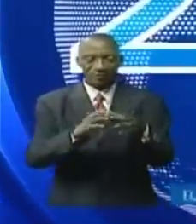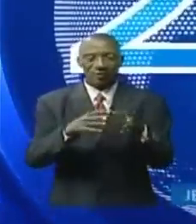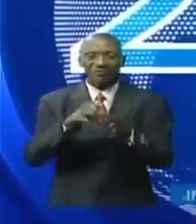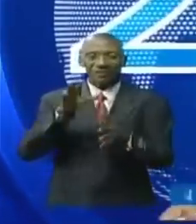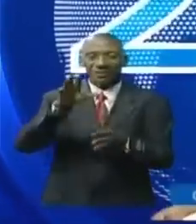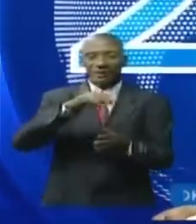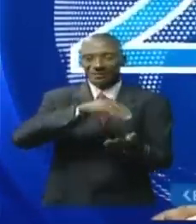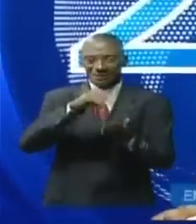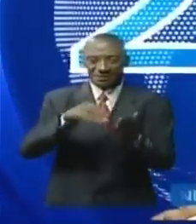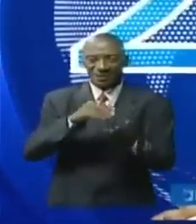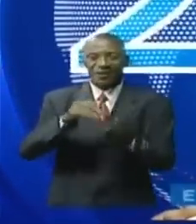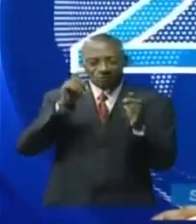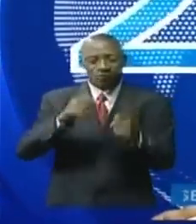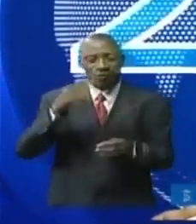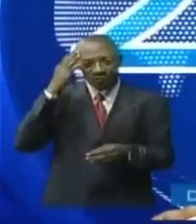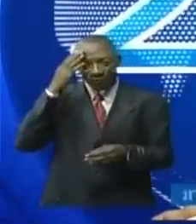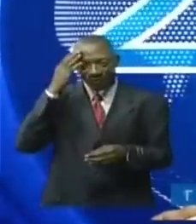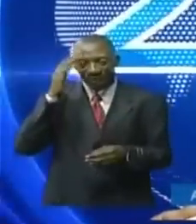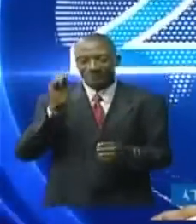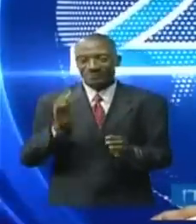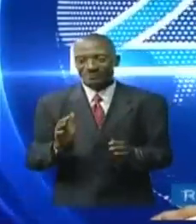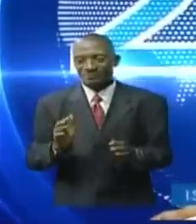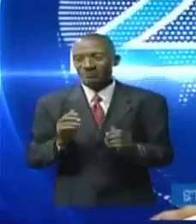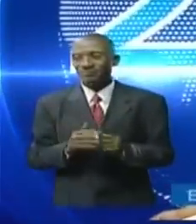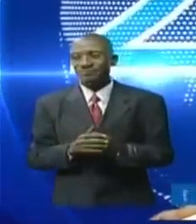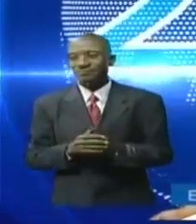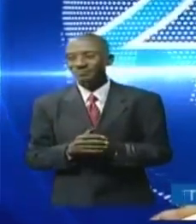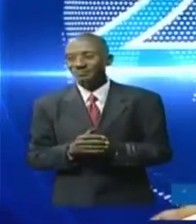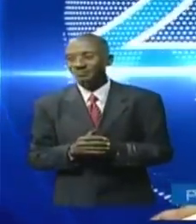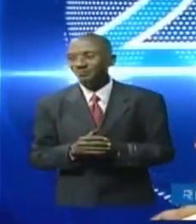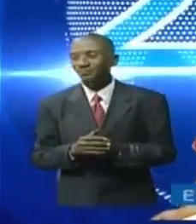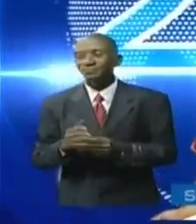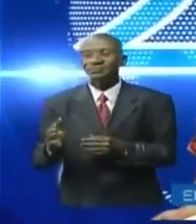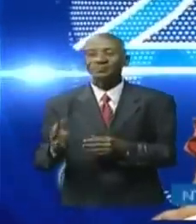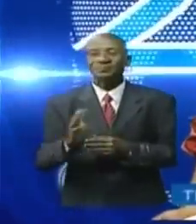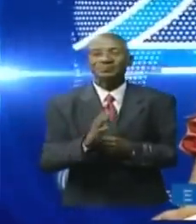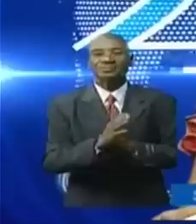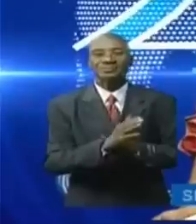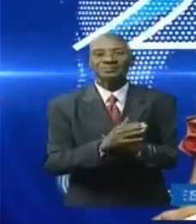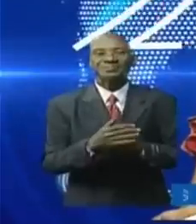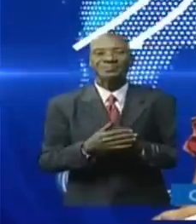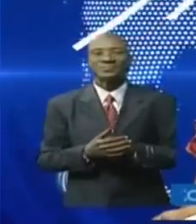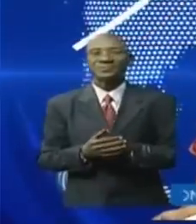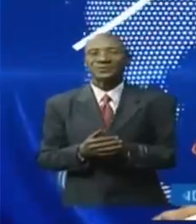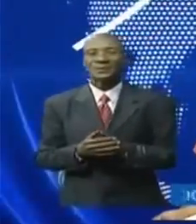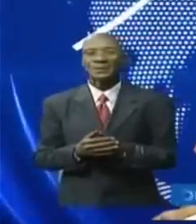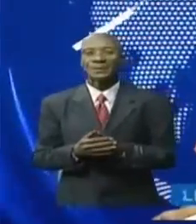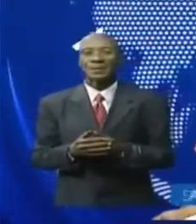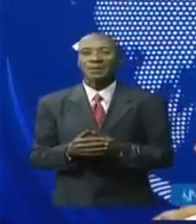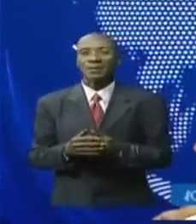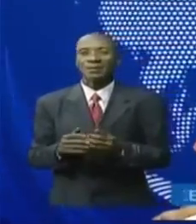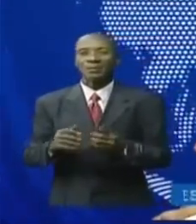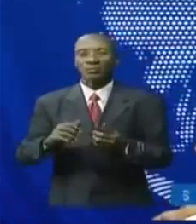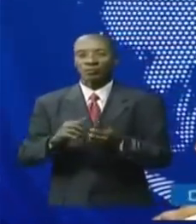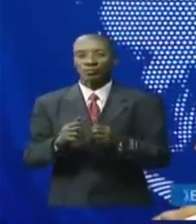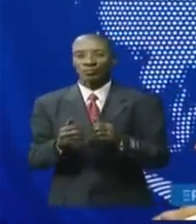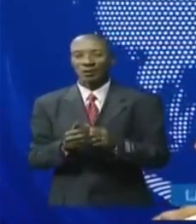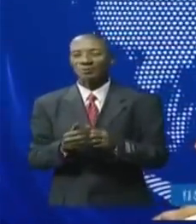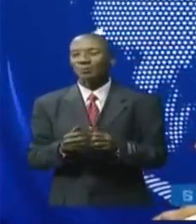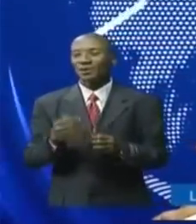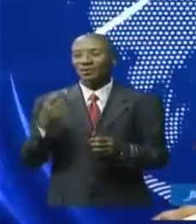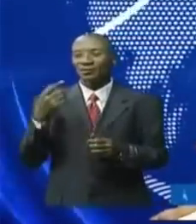Mboui. Et pour terminer, l'irrévocabilité de la nationalité congolaise. La diaspora veut